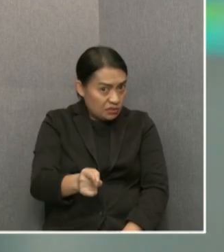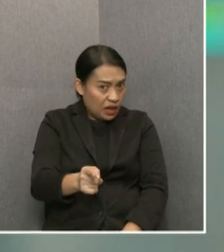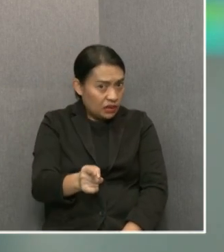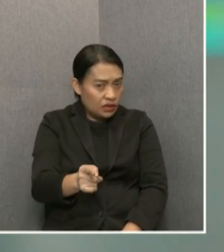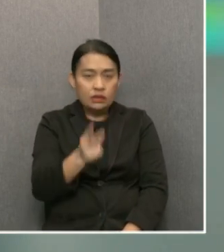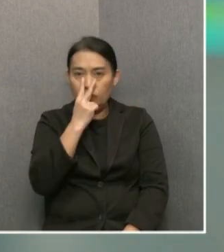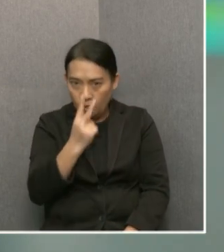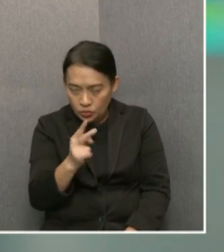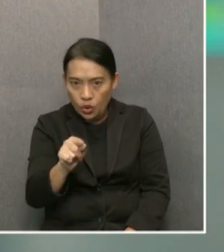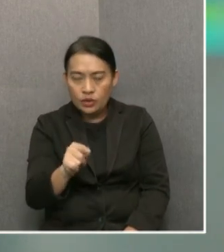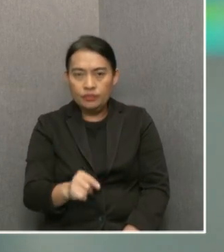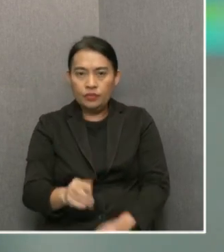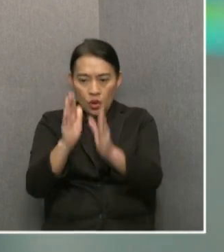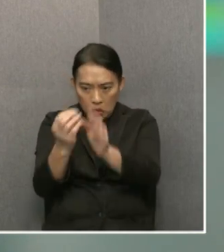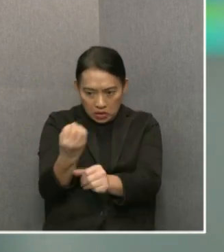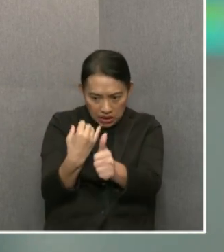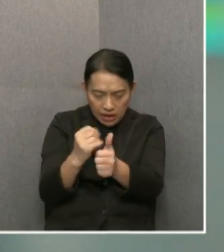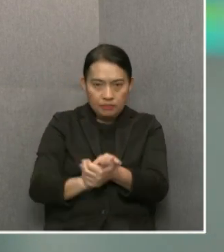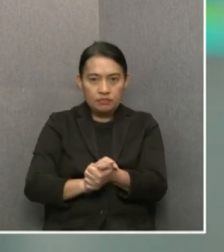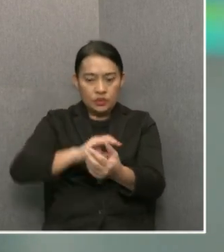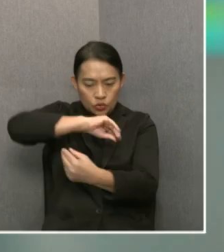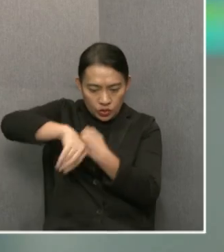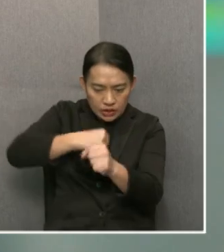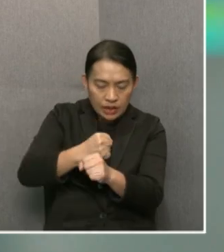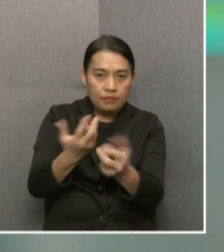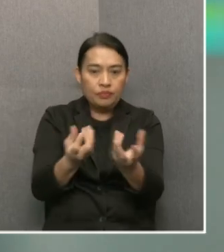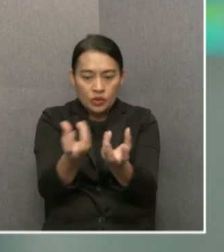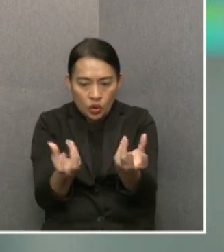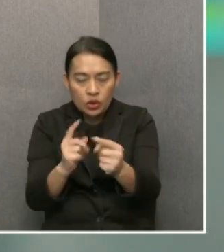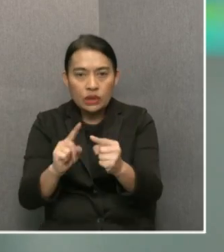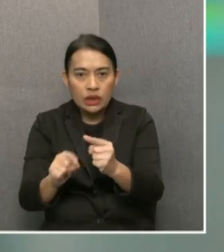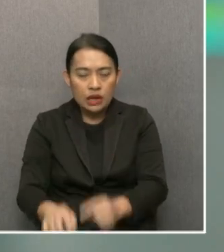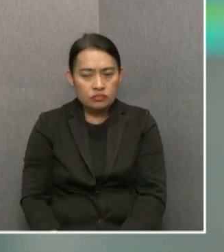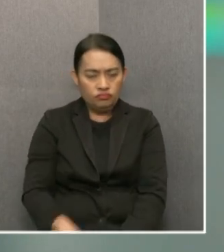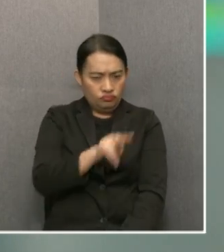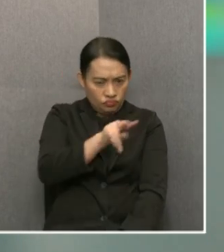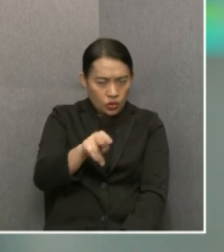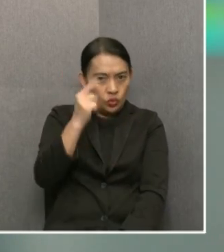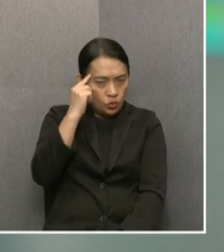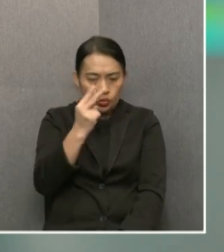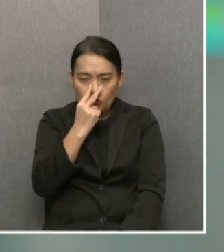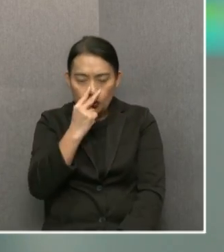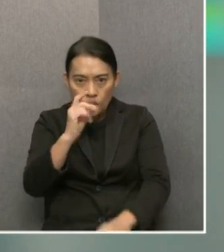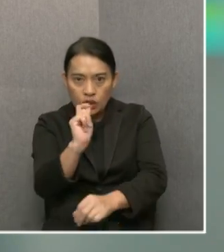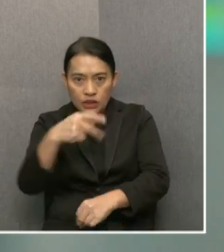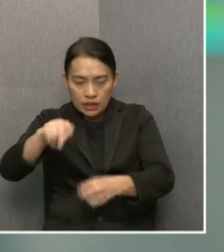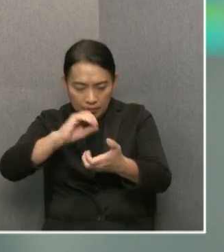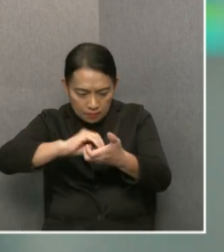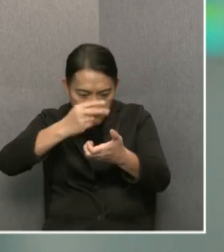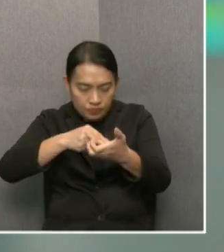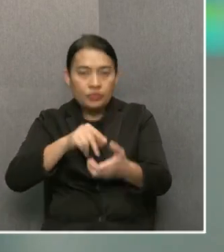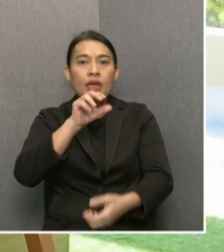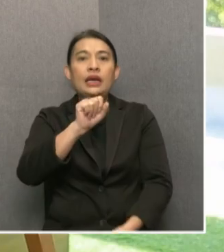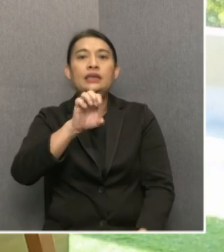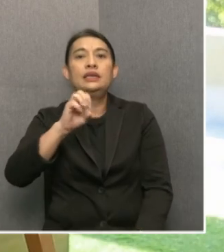ผู้แนะนำการลงทุนผู้ประกอบธุรกิจหรือแม้แต่ตัวผลิตภัณฑ์เองเราก็สามารถเข้าไปเช็คได้ในแอปพลิเคชันนะคะ SEC